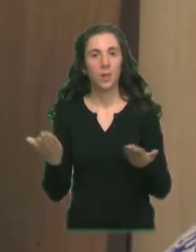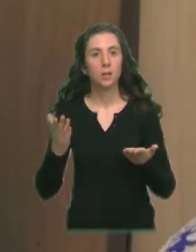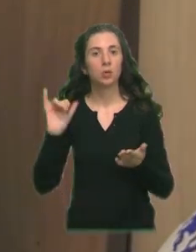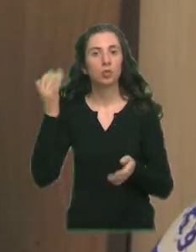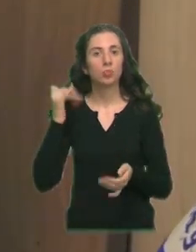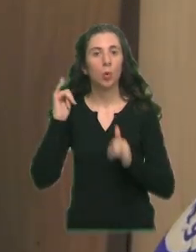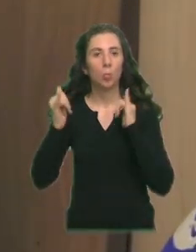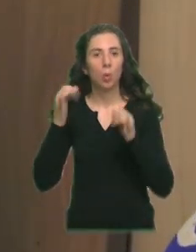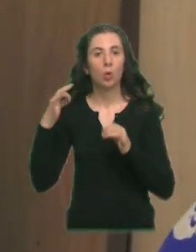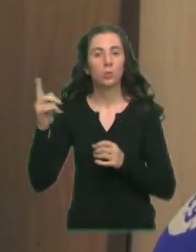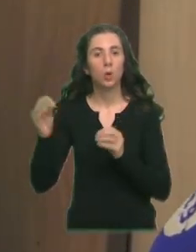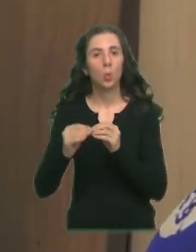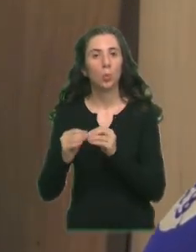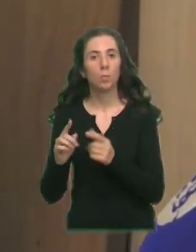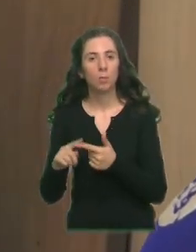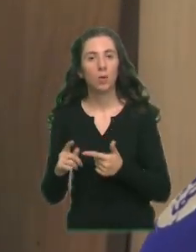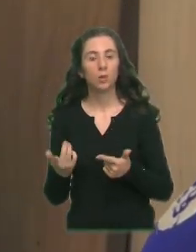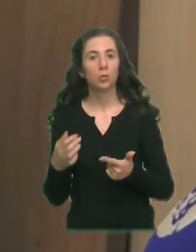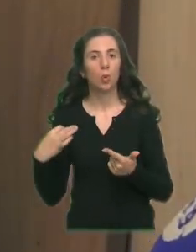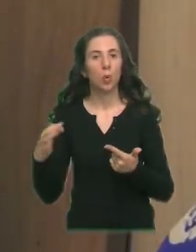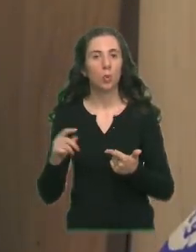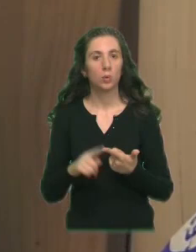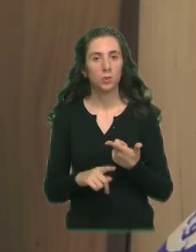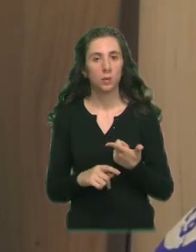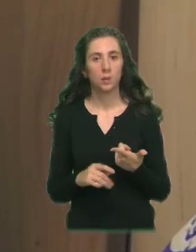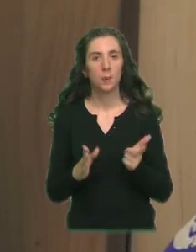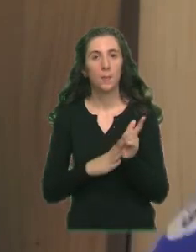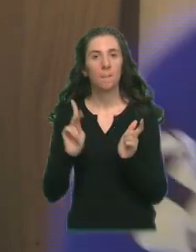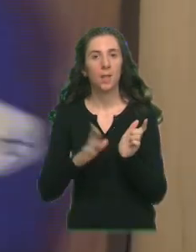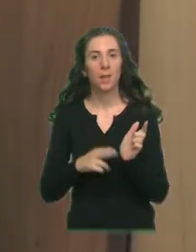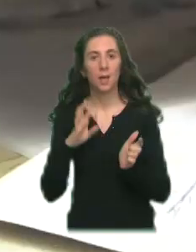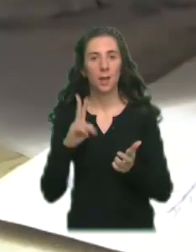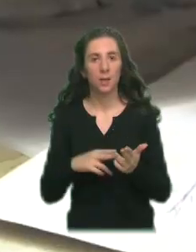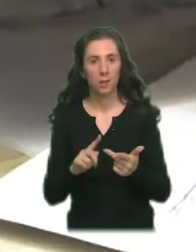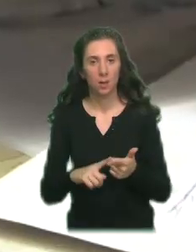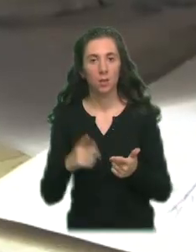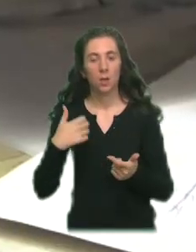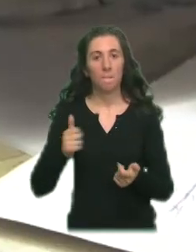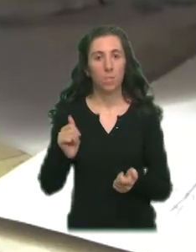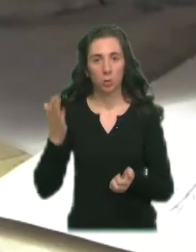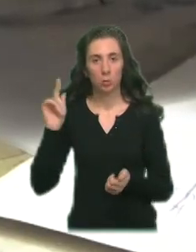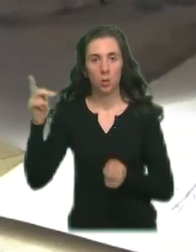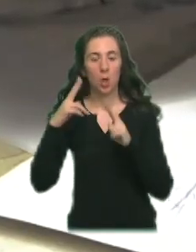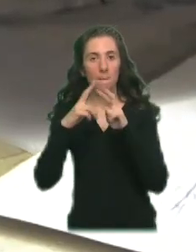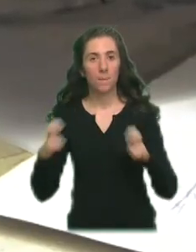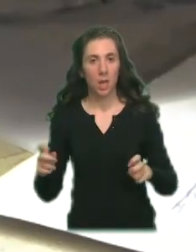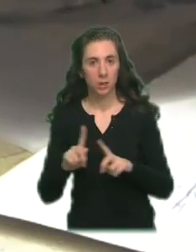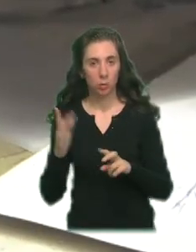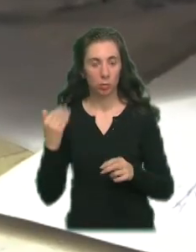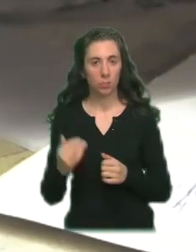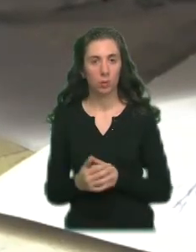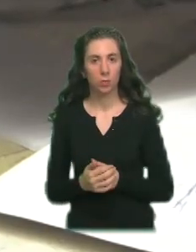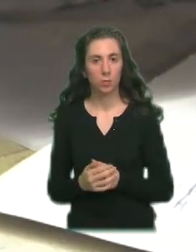Gdje ste još putovali osim Budimpešte, osim Minhena? U Poljskoj sam bio, u Parizu smo